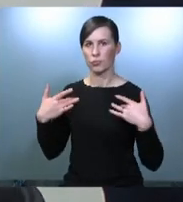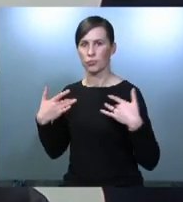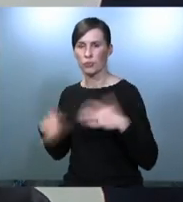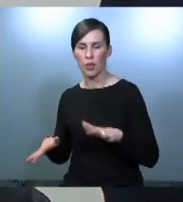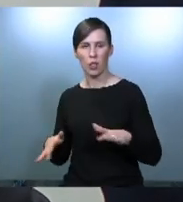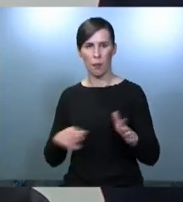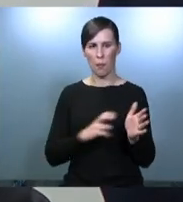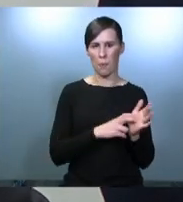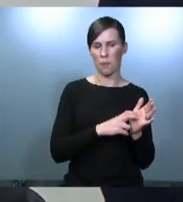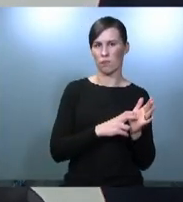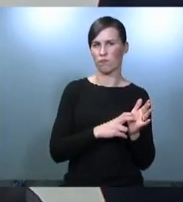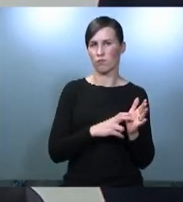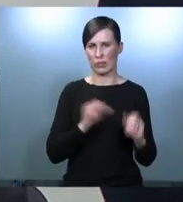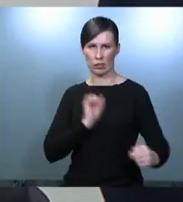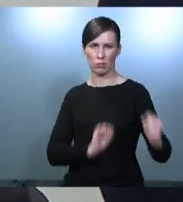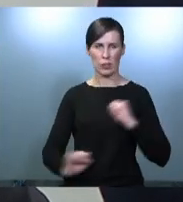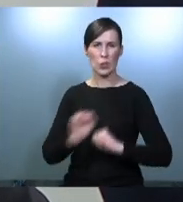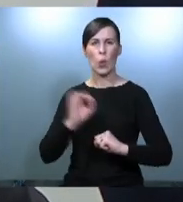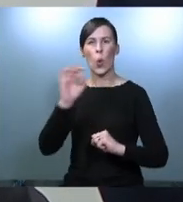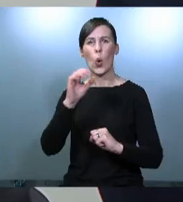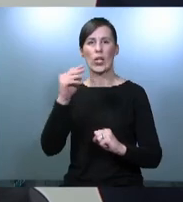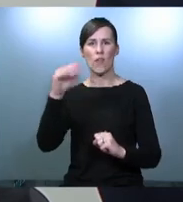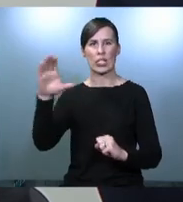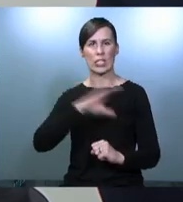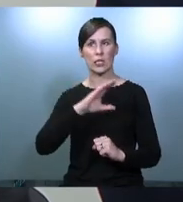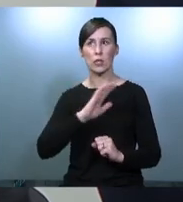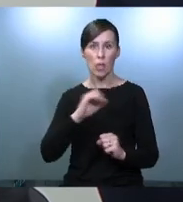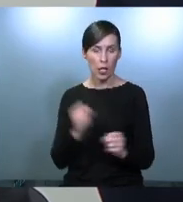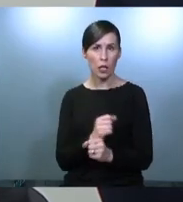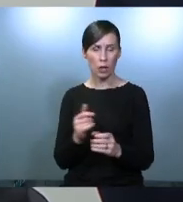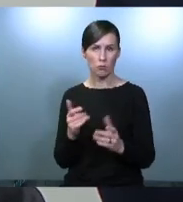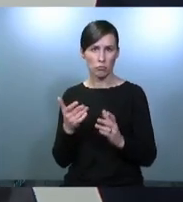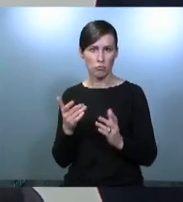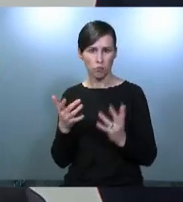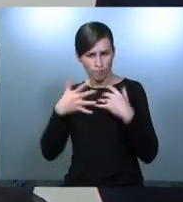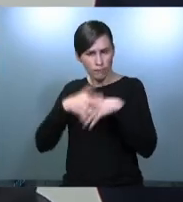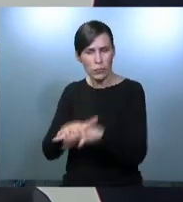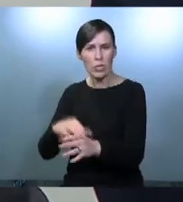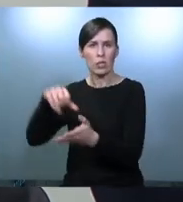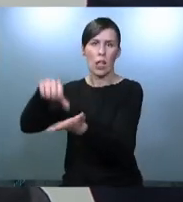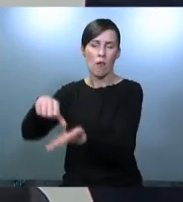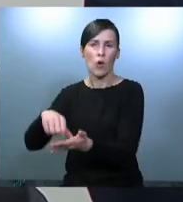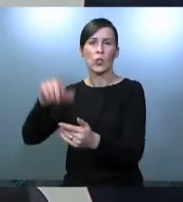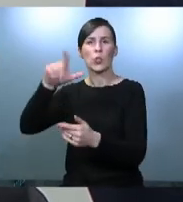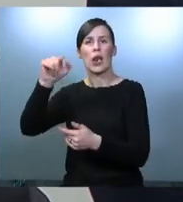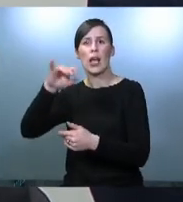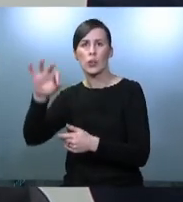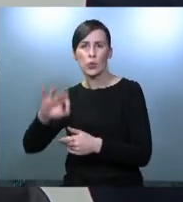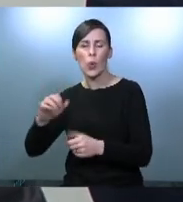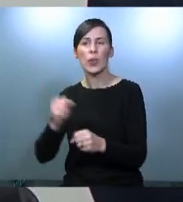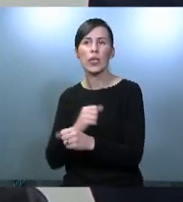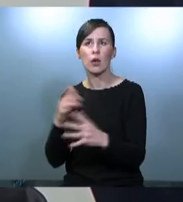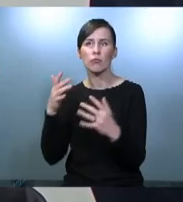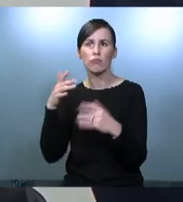investicijų pritraukimo į Kėdainius, o priešingai aktyviai dalyvauti šiame procese, aktyviai dirbti su Lezu, su kitomis